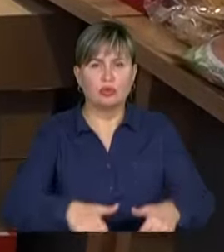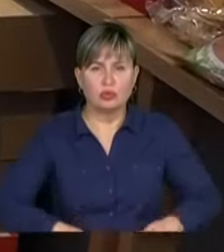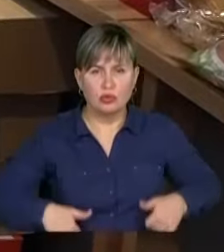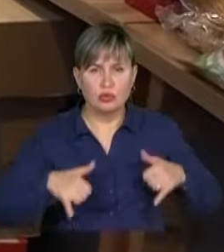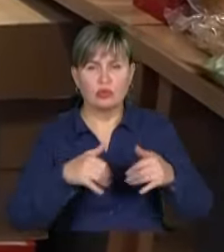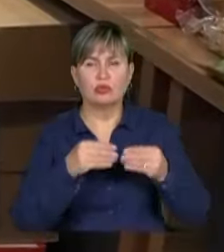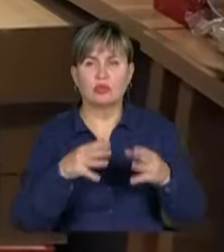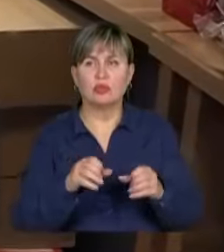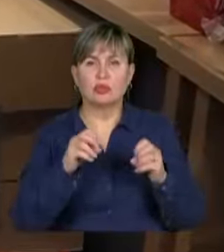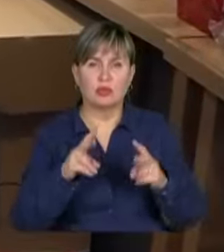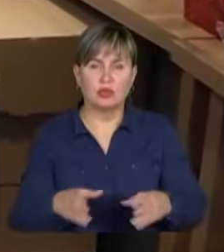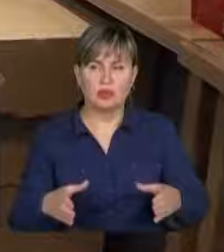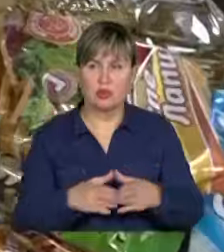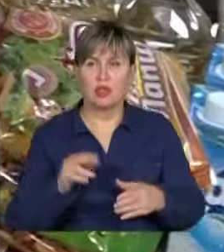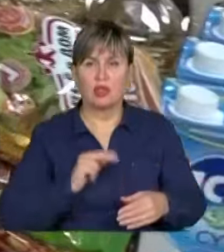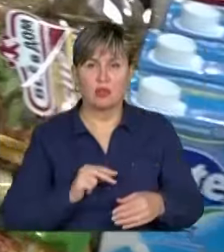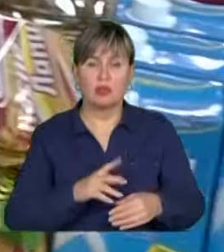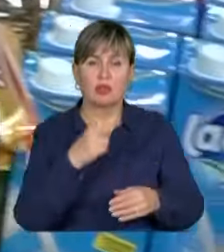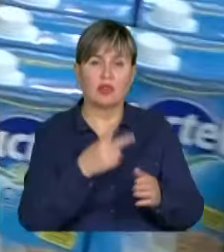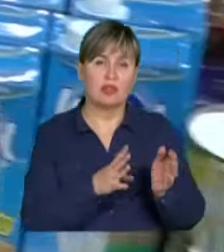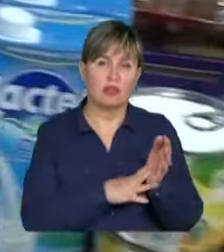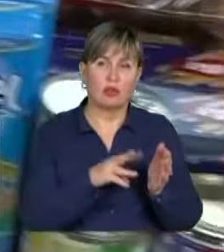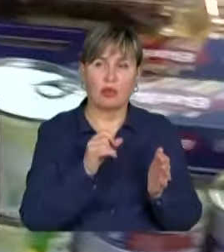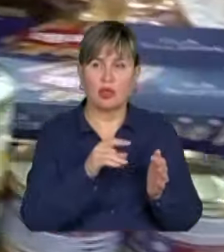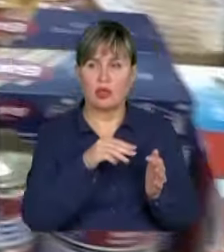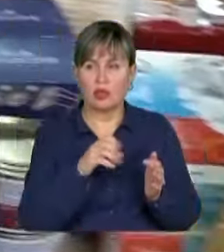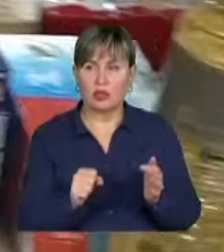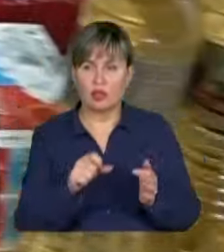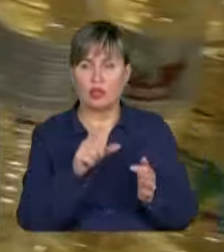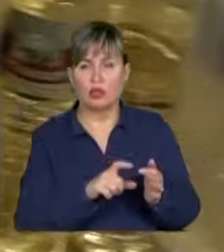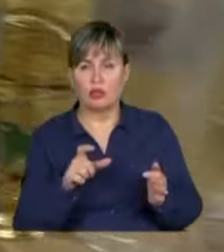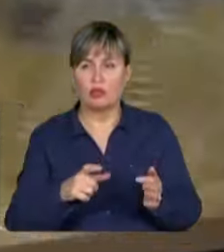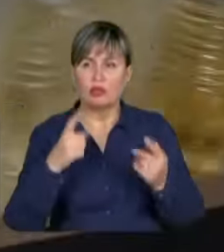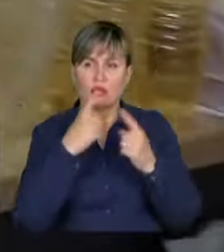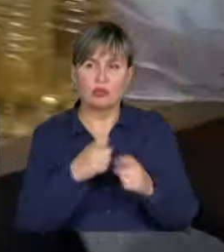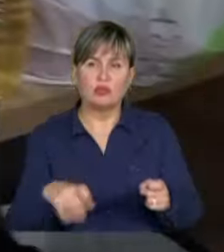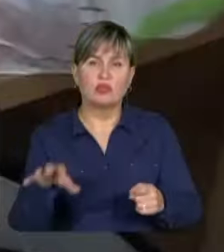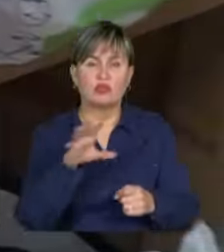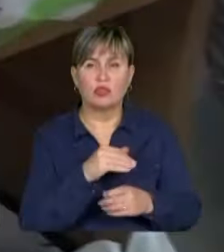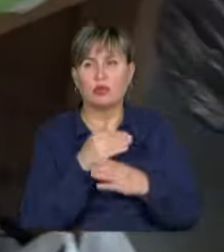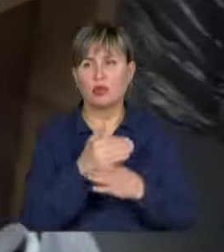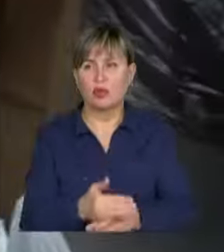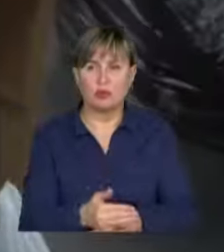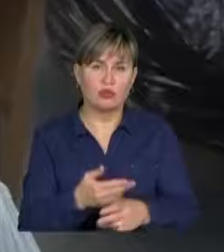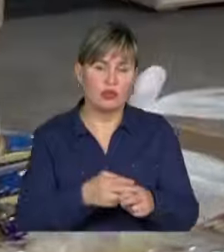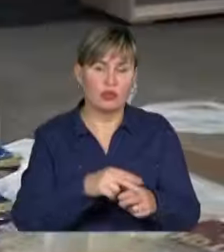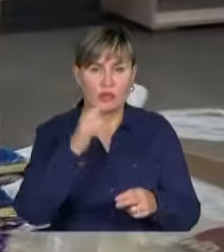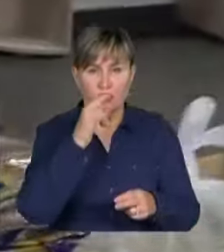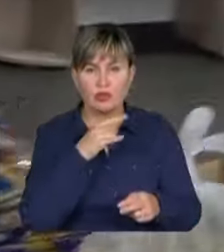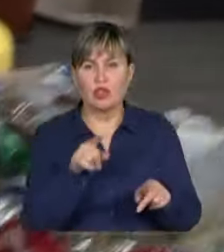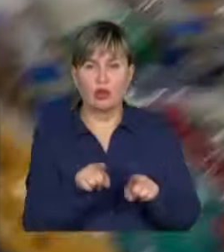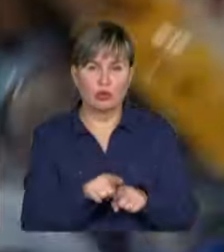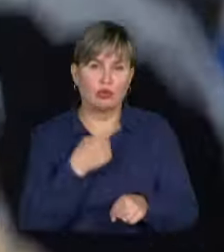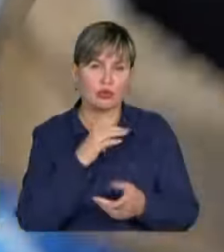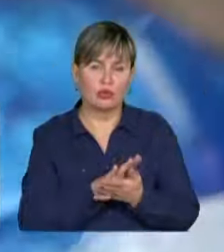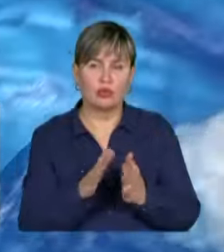пожертвования в специальный штаб. Он работает с 29 марта. Волонтеры призывают всех откликнуться и помочь соотечественникам в трудной